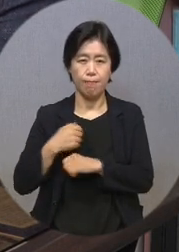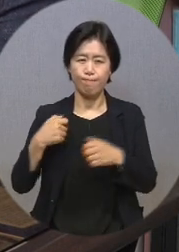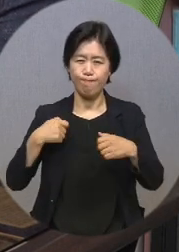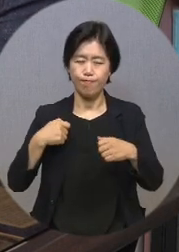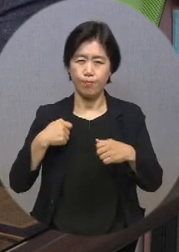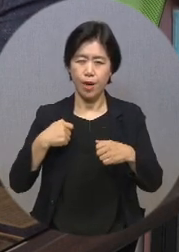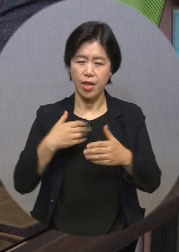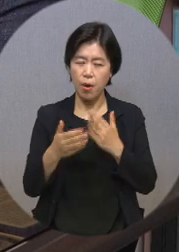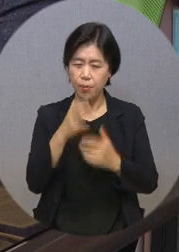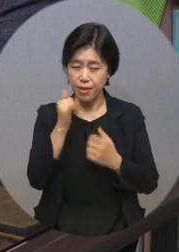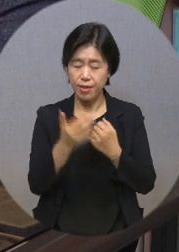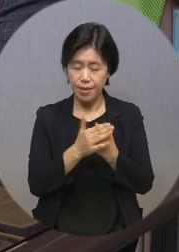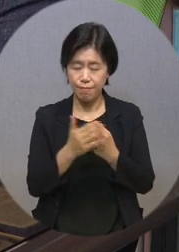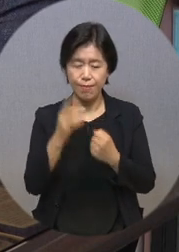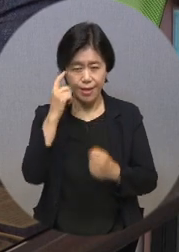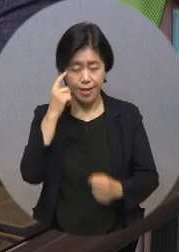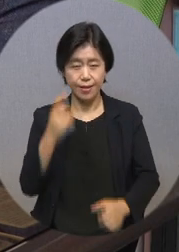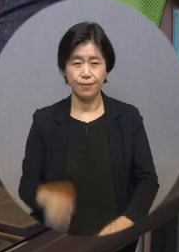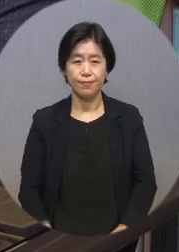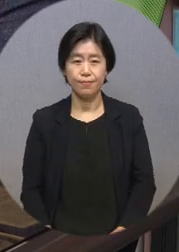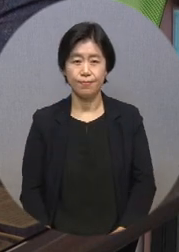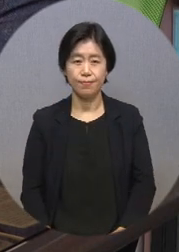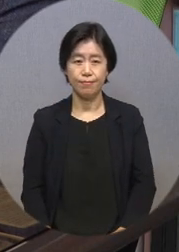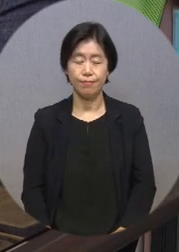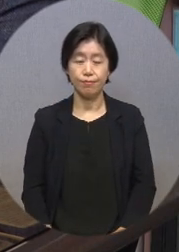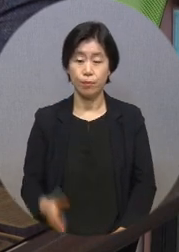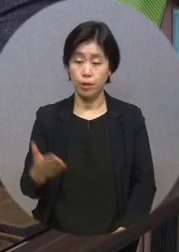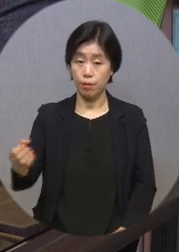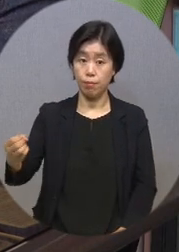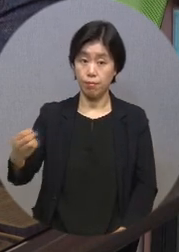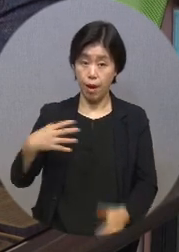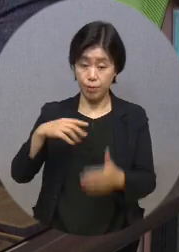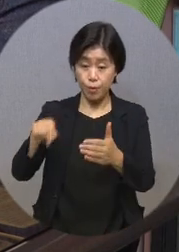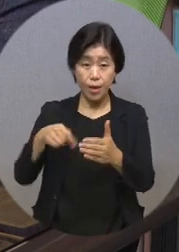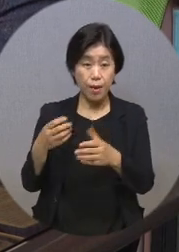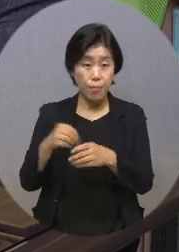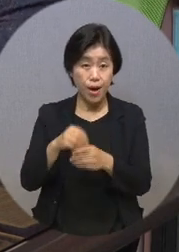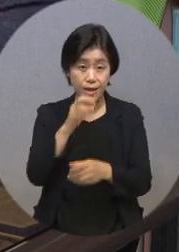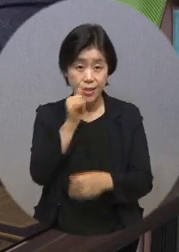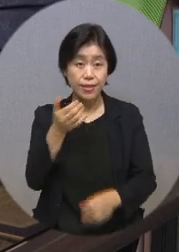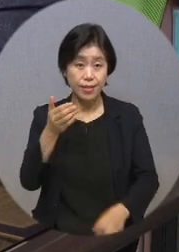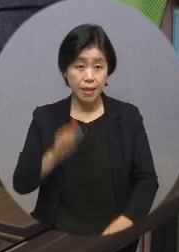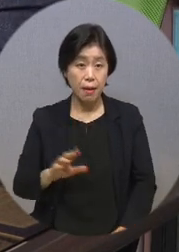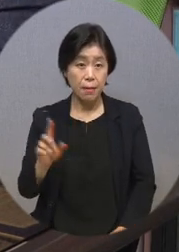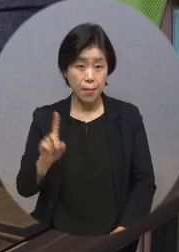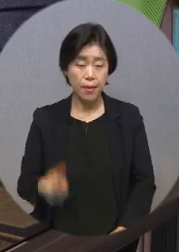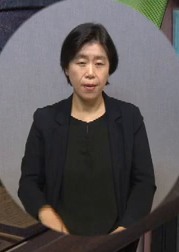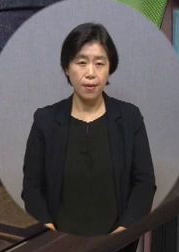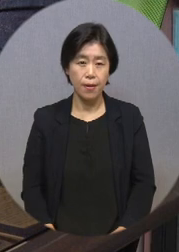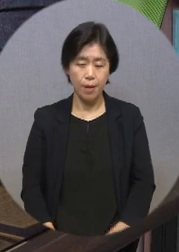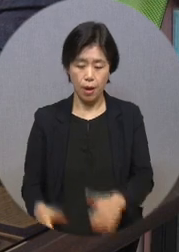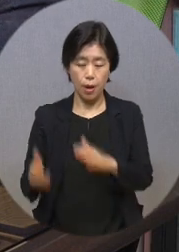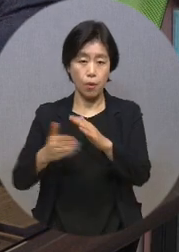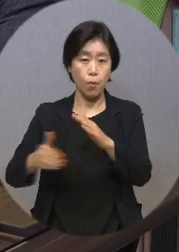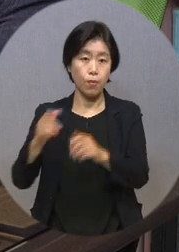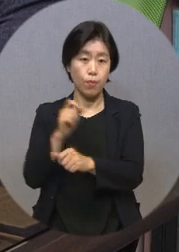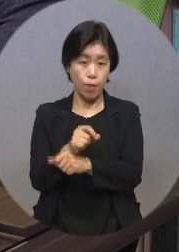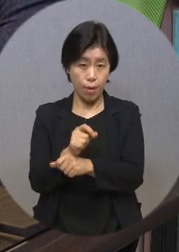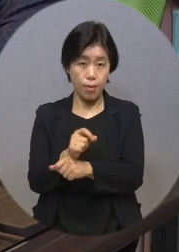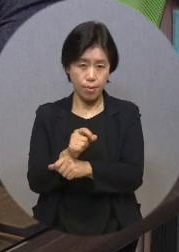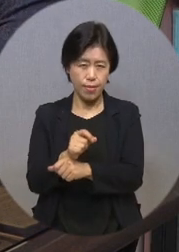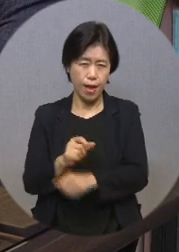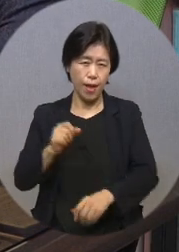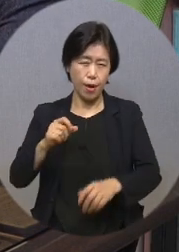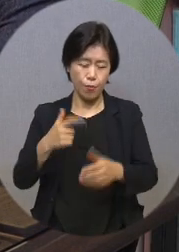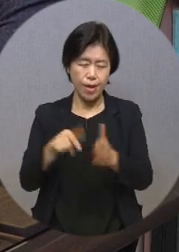지금 답변 중에 언뜻 말씀을 하셨는데 공무원 노조하다 해직을